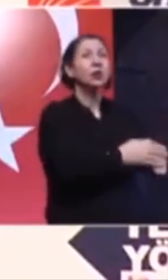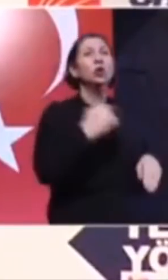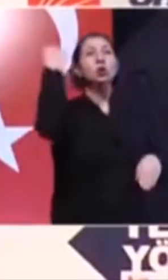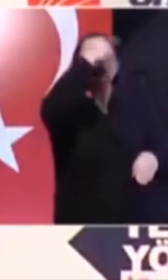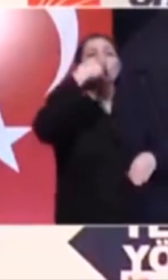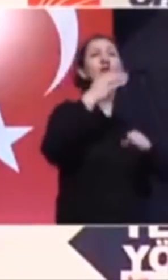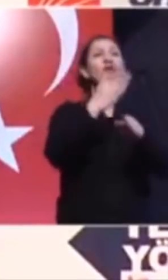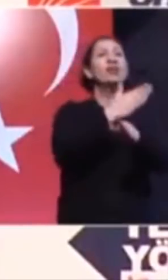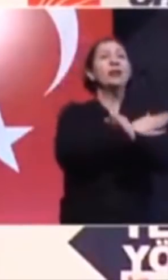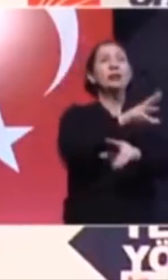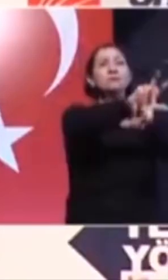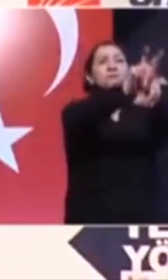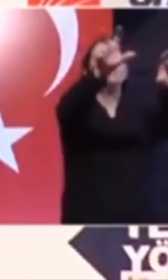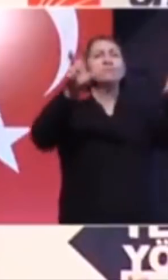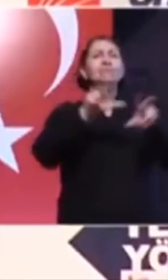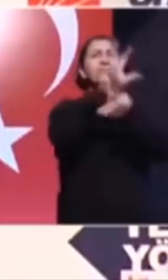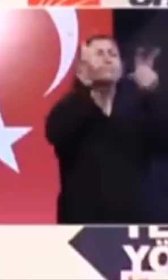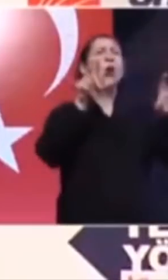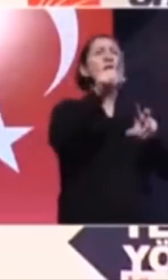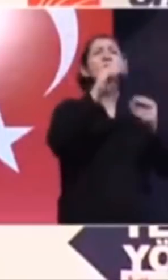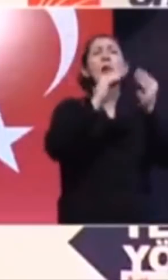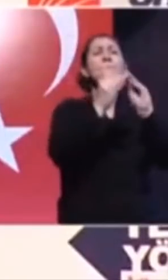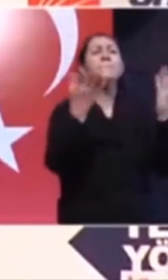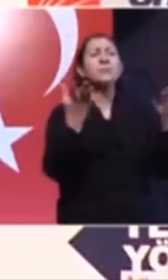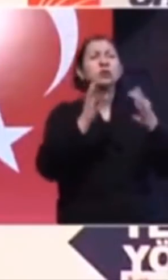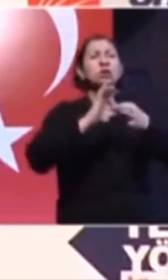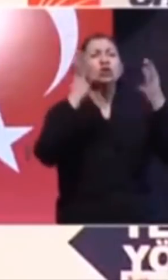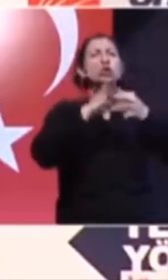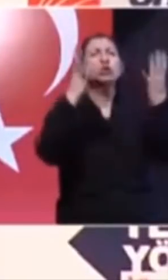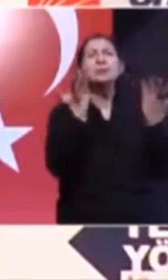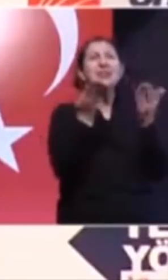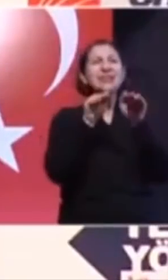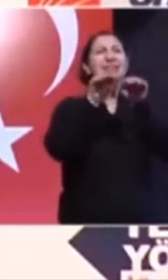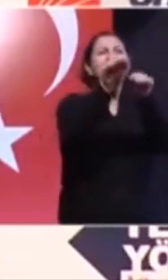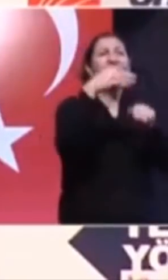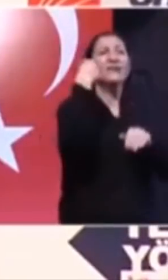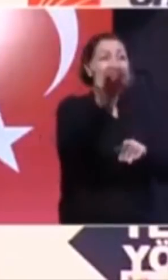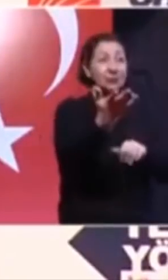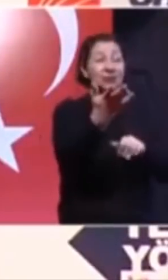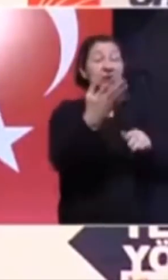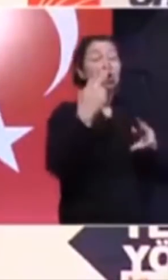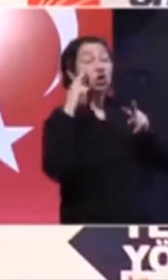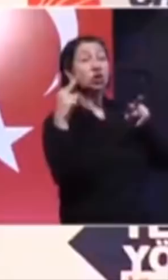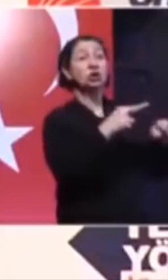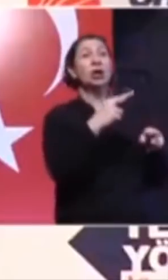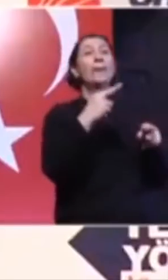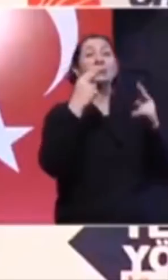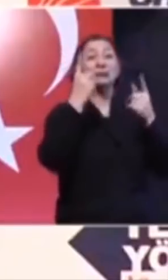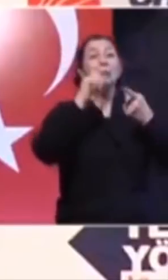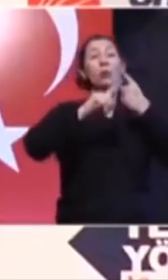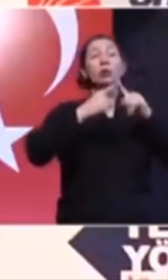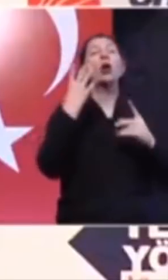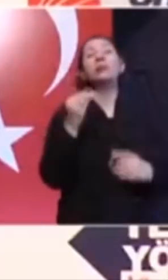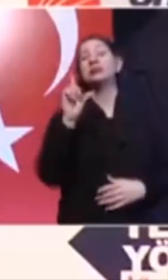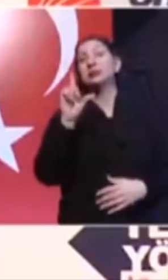yüzünü vatandaşa dönüp onlara sorunların çözümünde nasıl katkı sunduğumuzu ortaya koyan bir siyaset